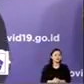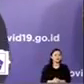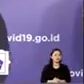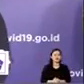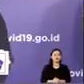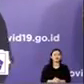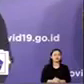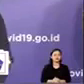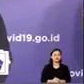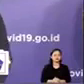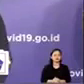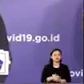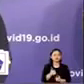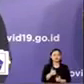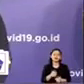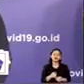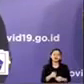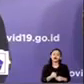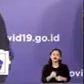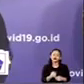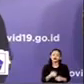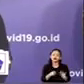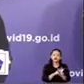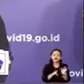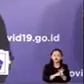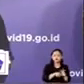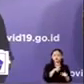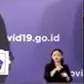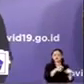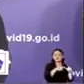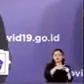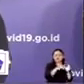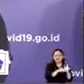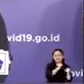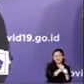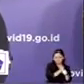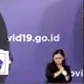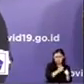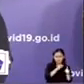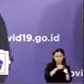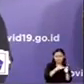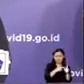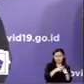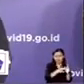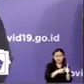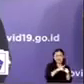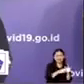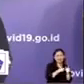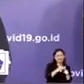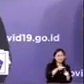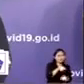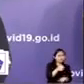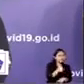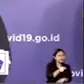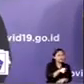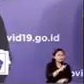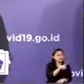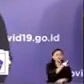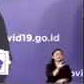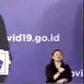preventif dan juga setting untuk kuratif Jadi kalau setting untuk preventif maka untuk natural geser bisa bertahan kurang lebih 4 bulan